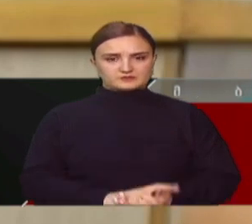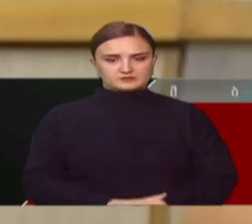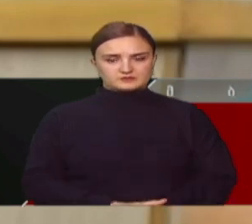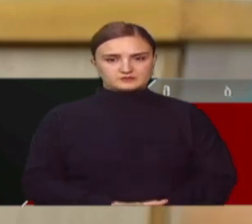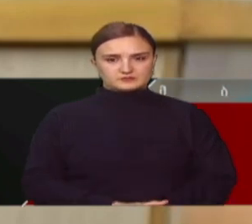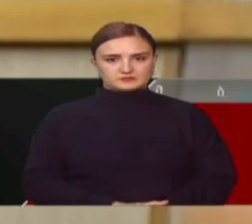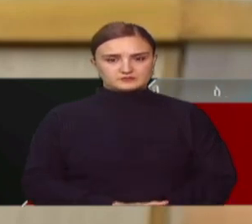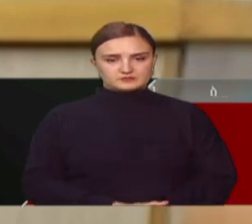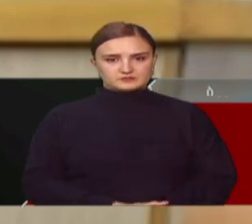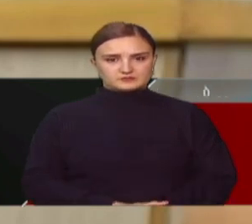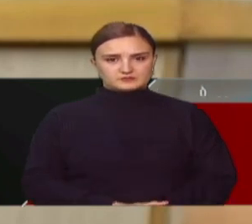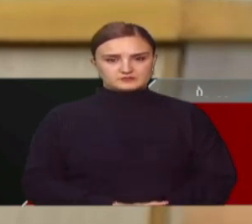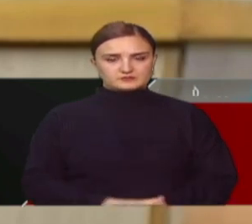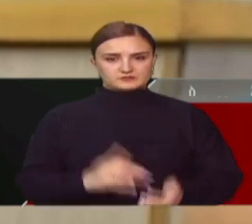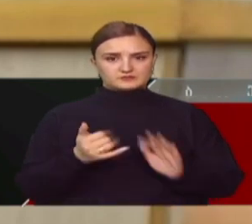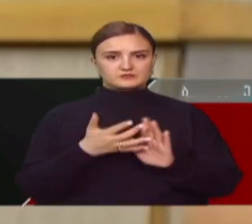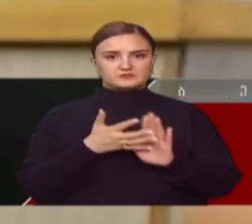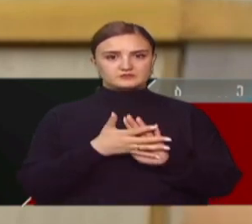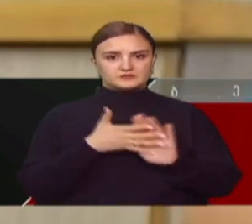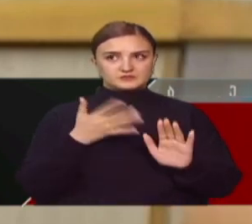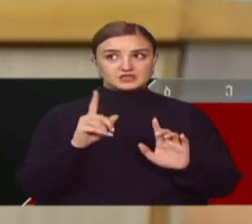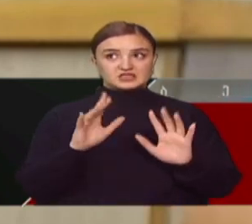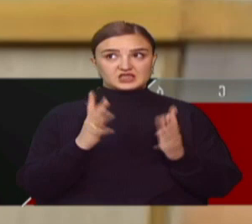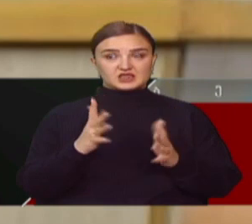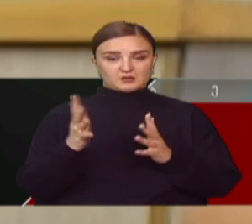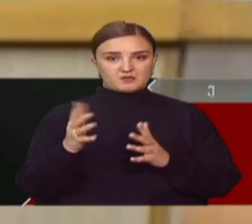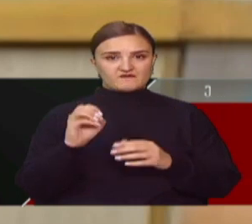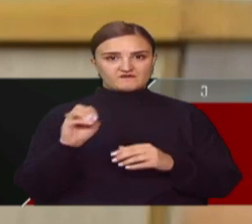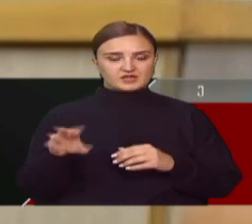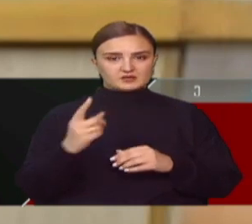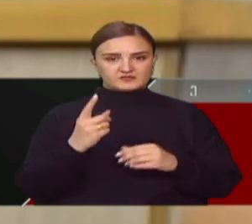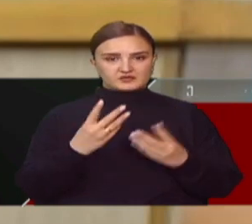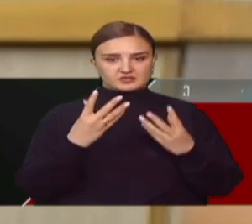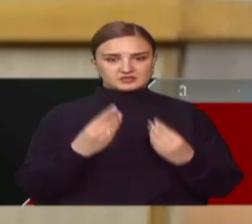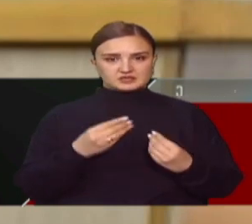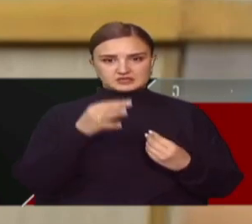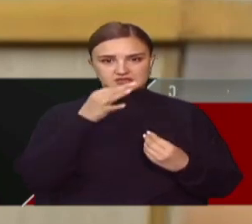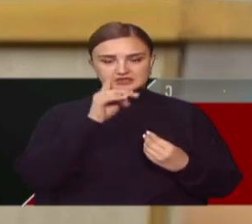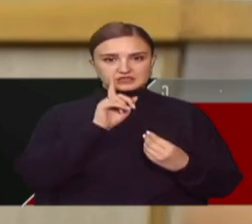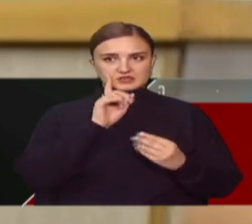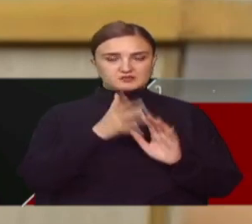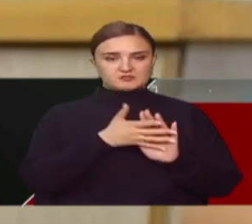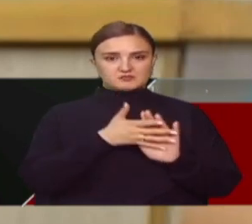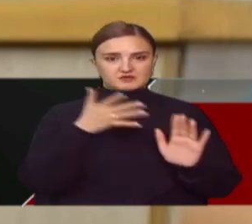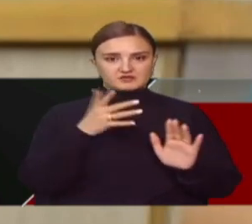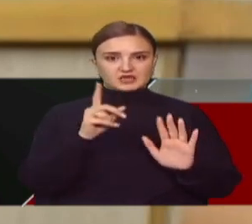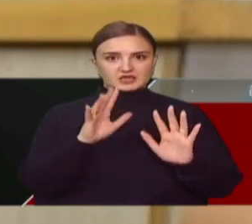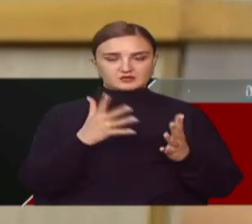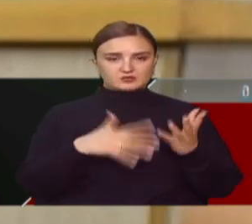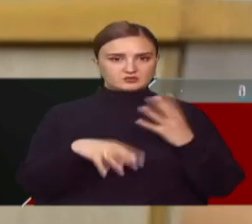ახლა უფრო აღიქვამენ, რაც ხდება უფრო მეტად ვიდრე პირველ დღეს, იმიტომ რომ სანამ მივხვდით რა ხდებოდა, არავინ არ ელოდა